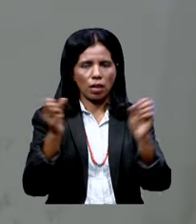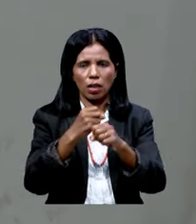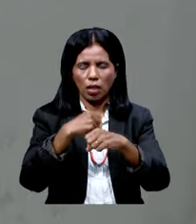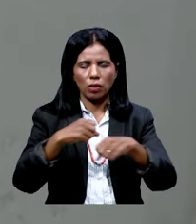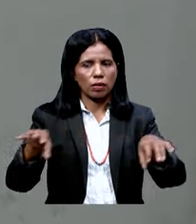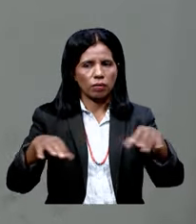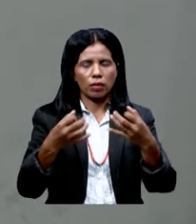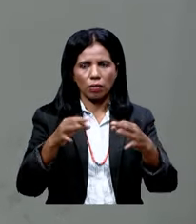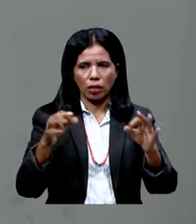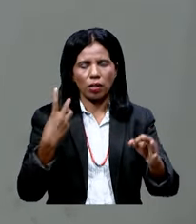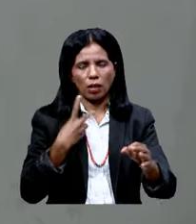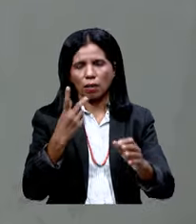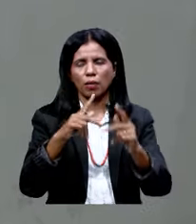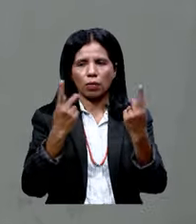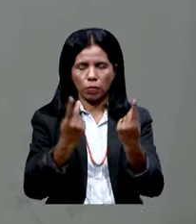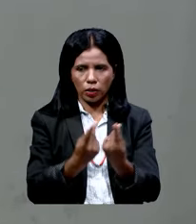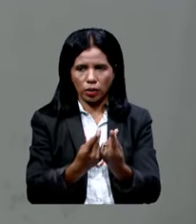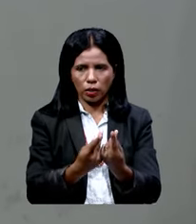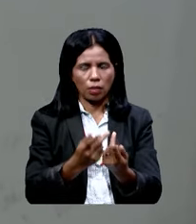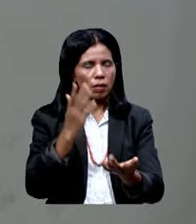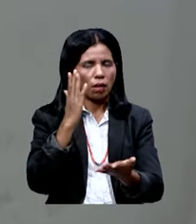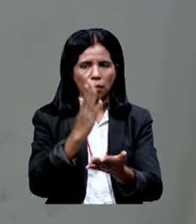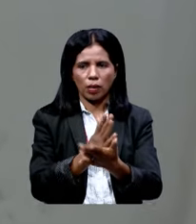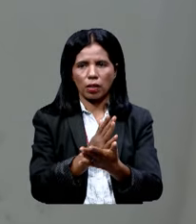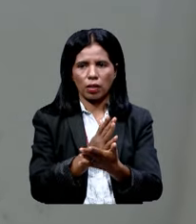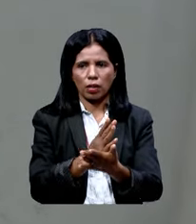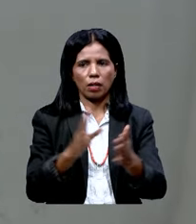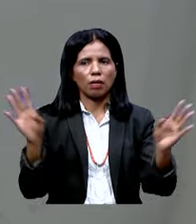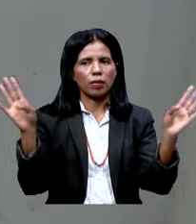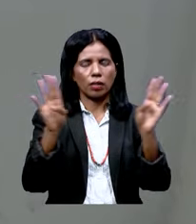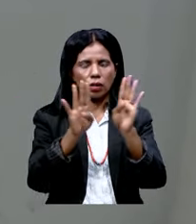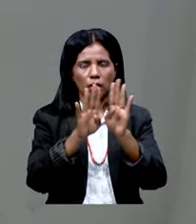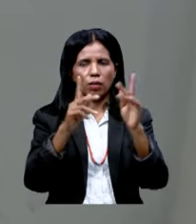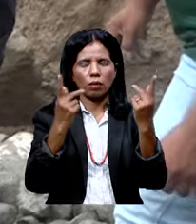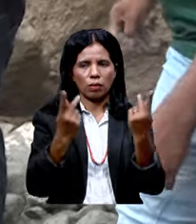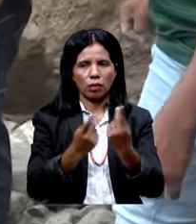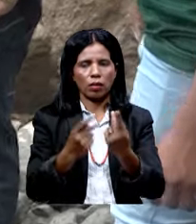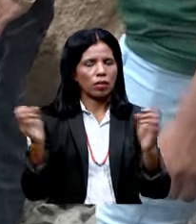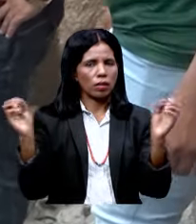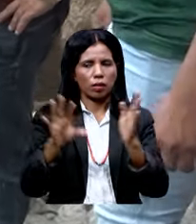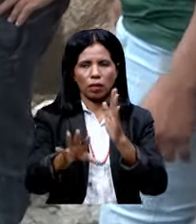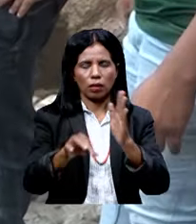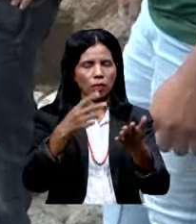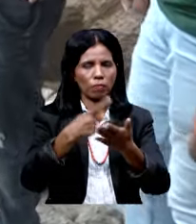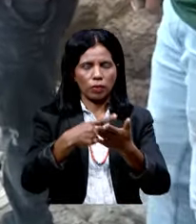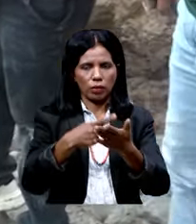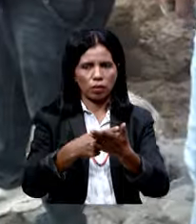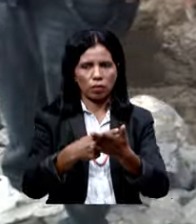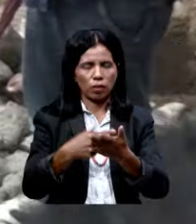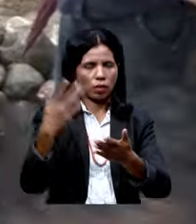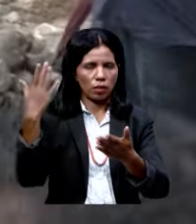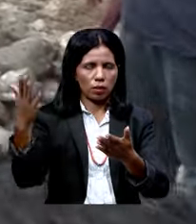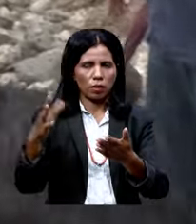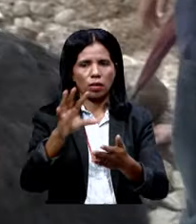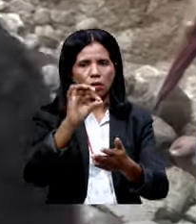maka companhia ne ami blacklist i ami takan ni companhia ni sila bele tantam projeto ia